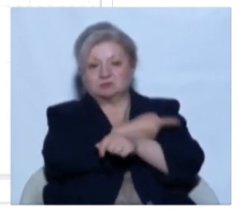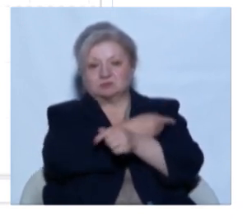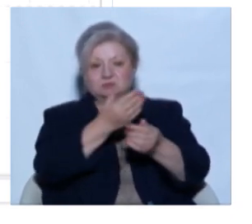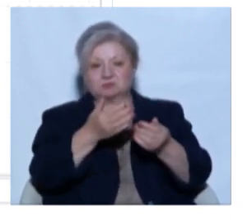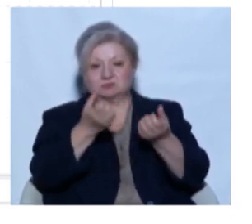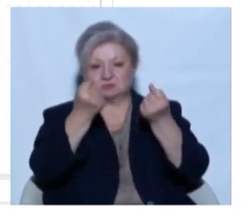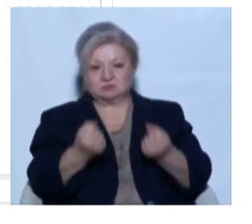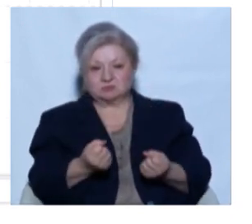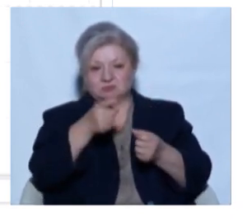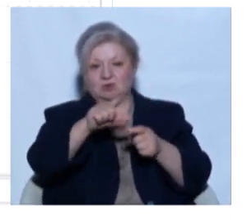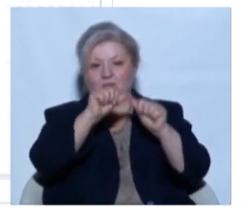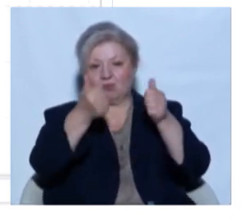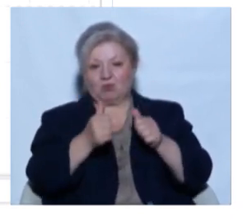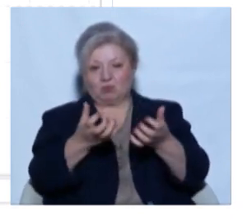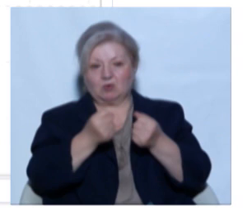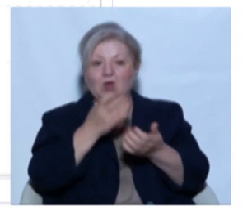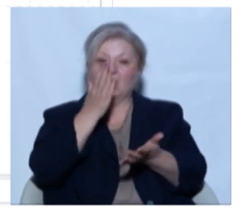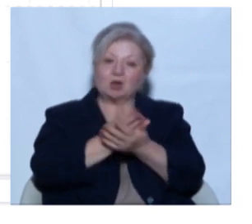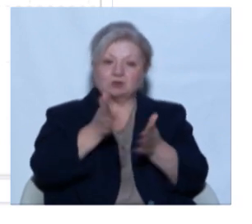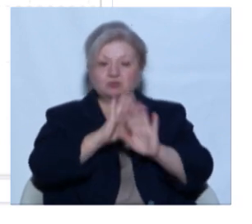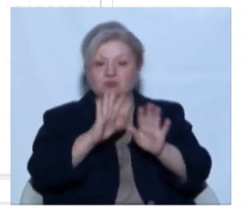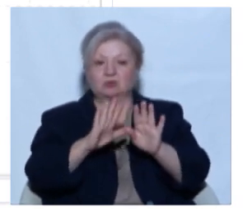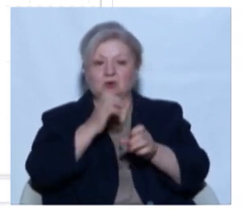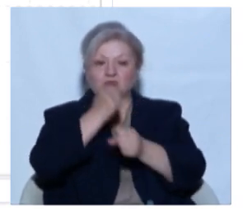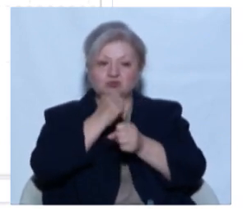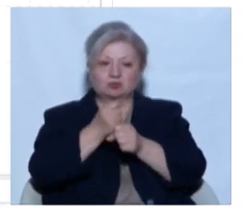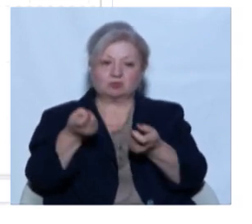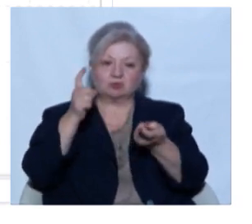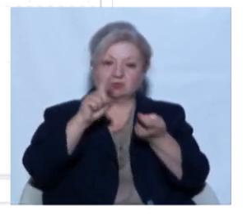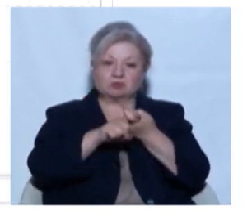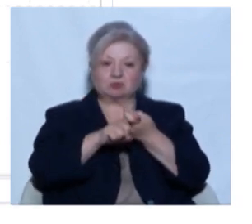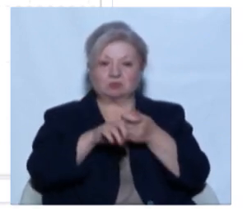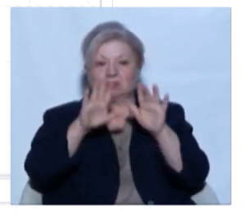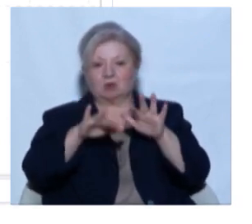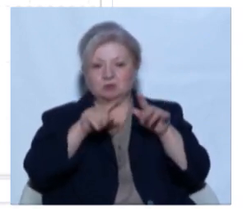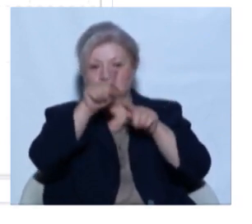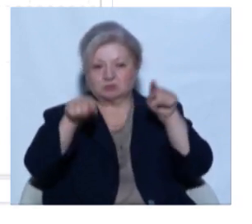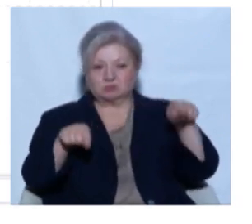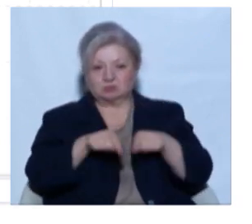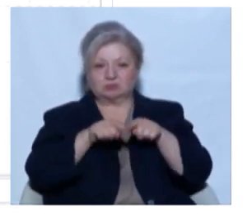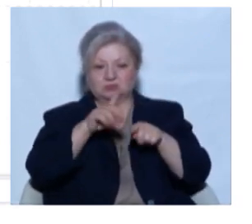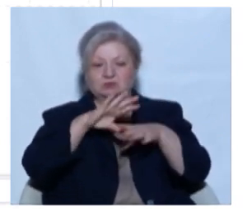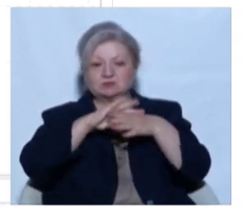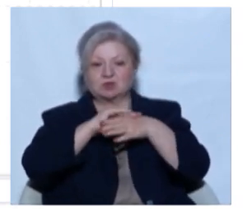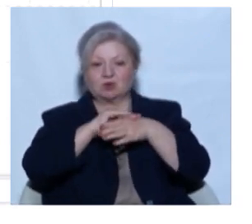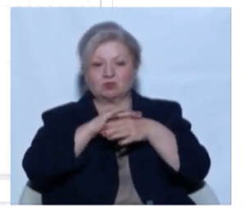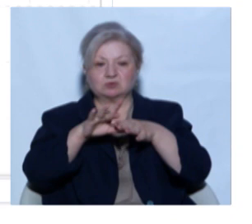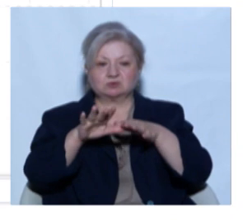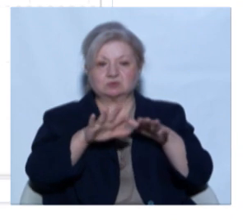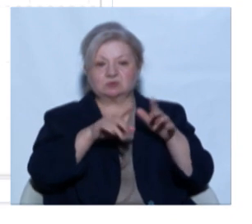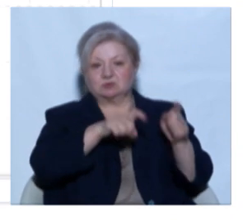მივიღეთ სიმძიმის ძალისათვის ასეთი ფორმულა. არის თუ არა მუშაობა დამოკიდებული